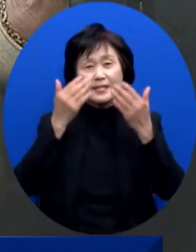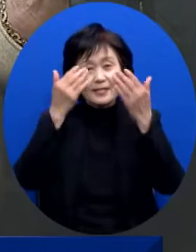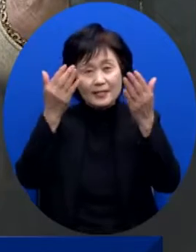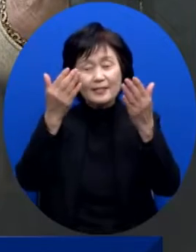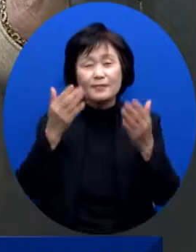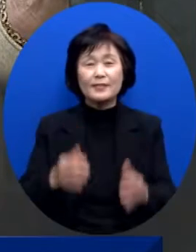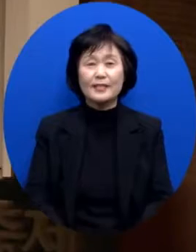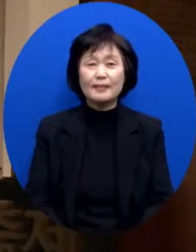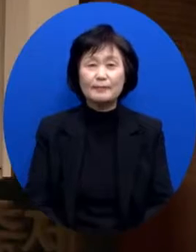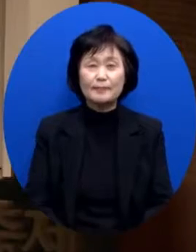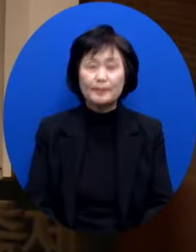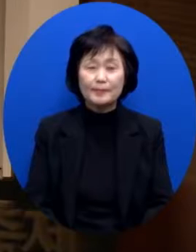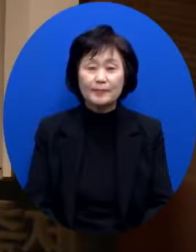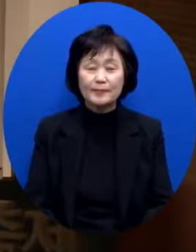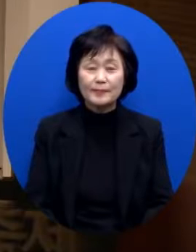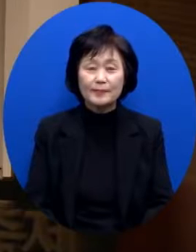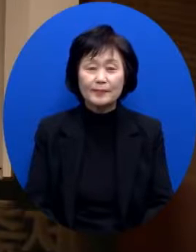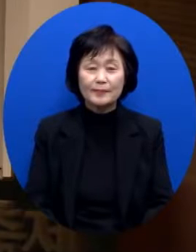전해드립니다